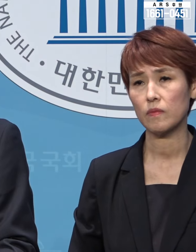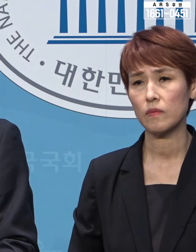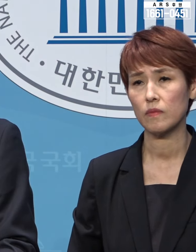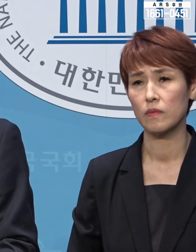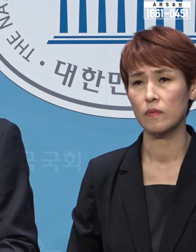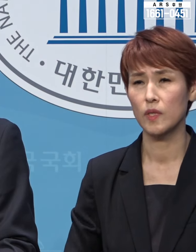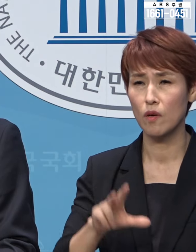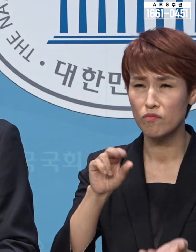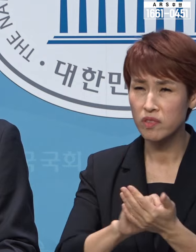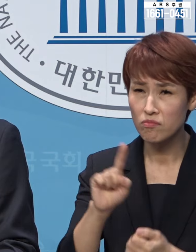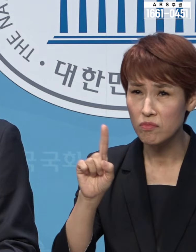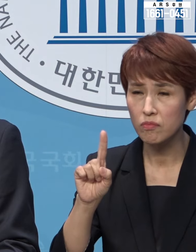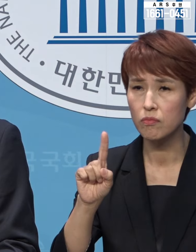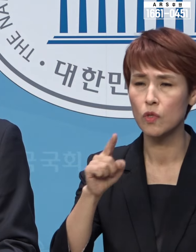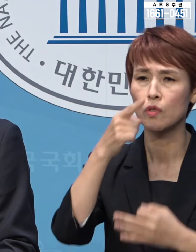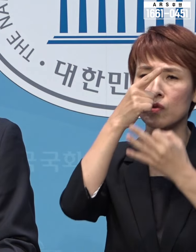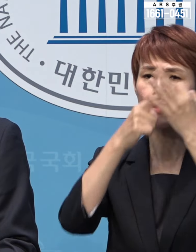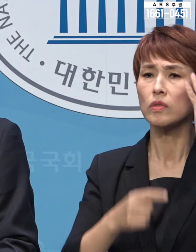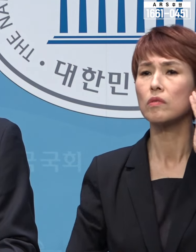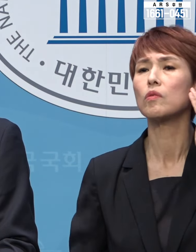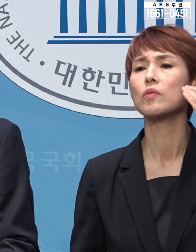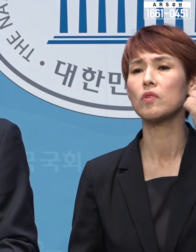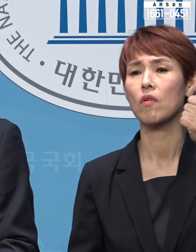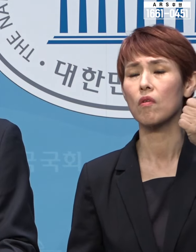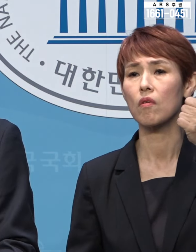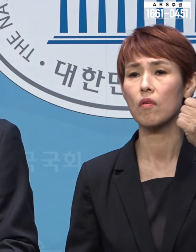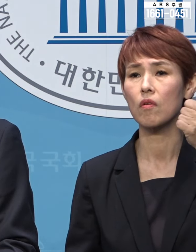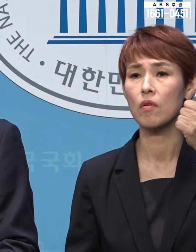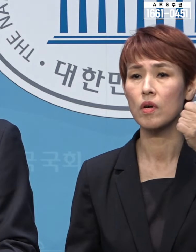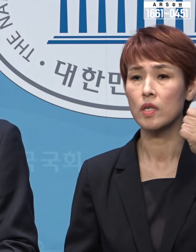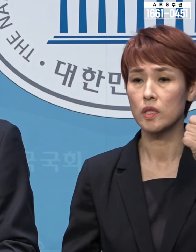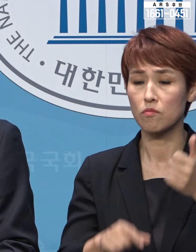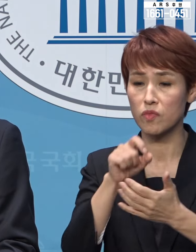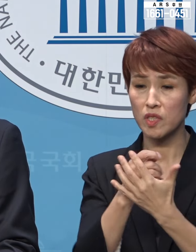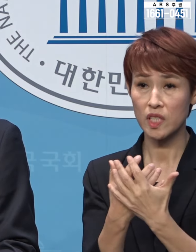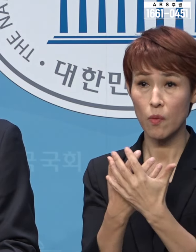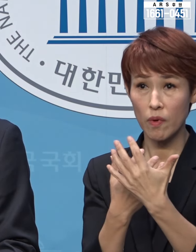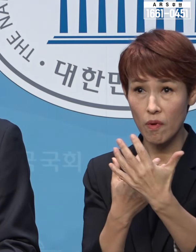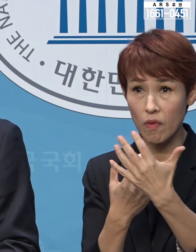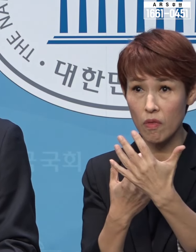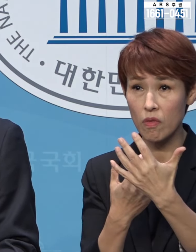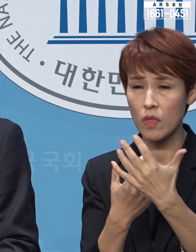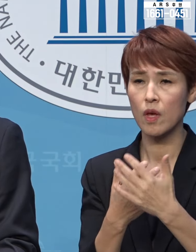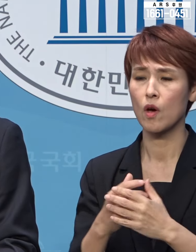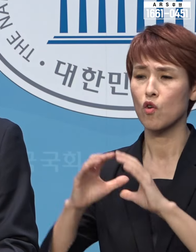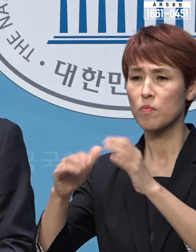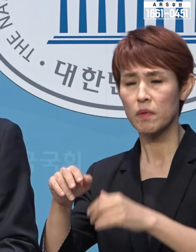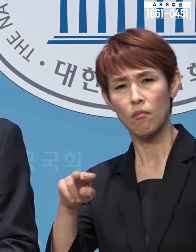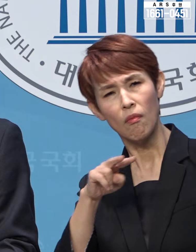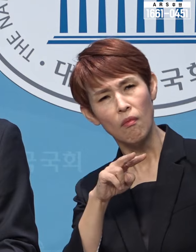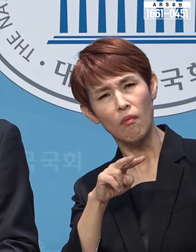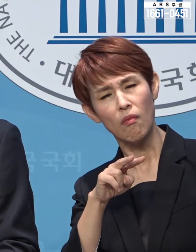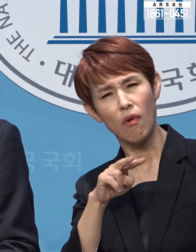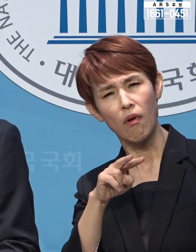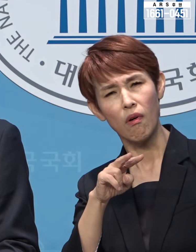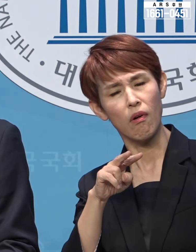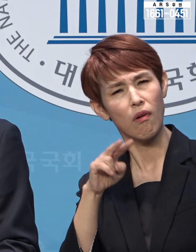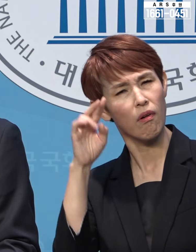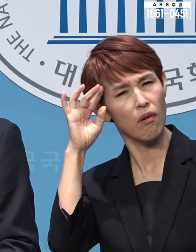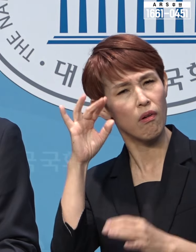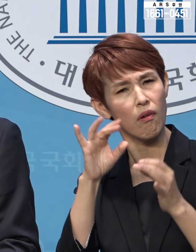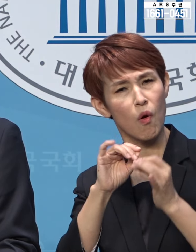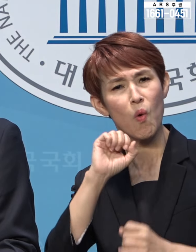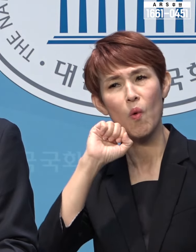그런데 윤성일 대통령의 취임 2주년 국민 보고는 우리 국민 누구도 공감할 수